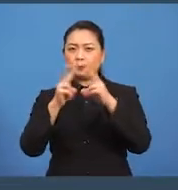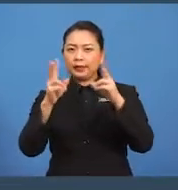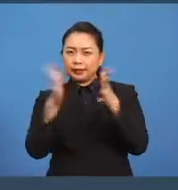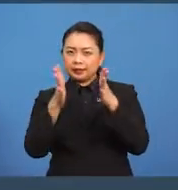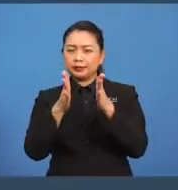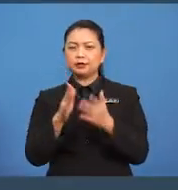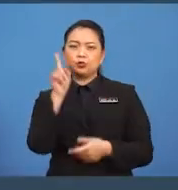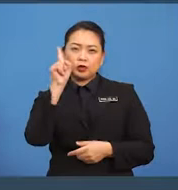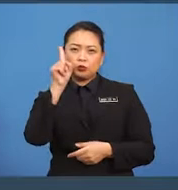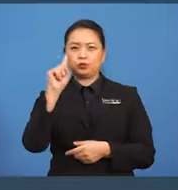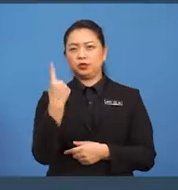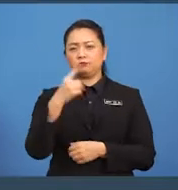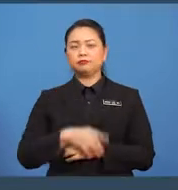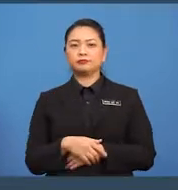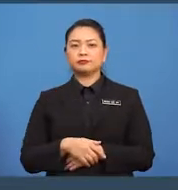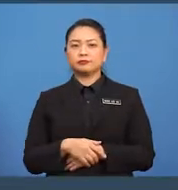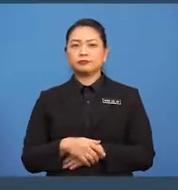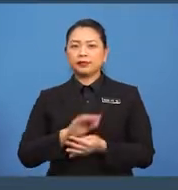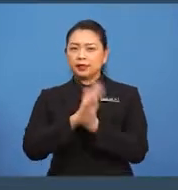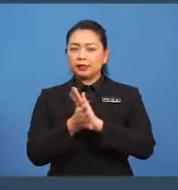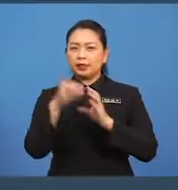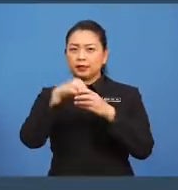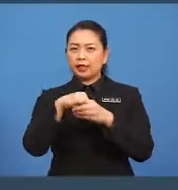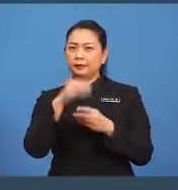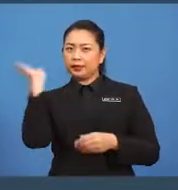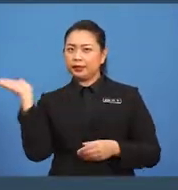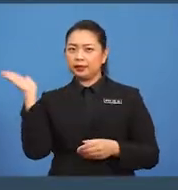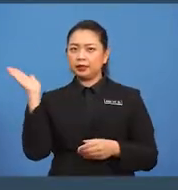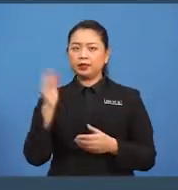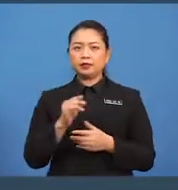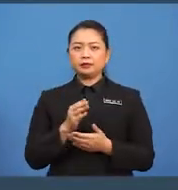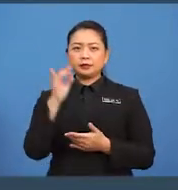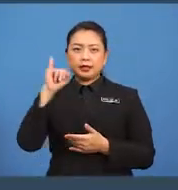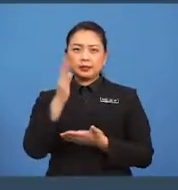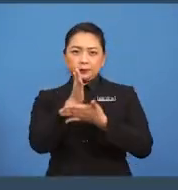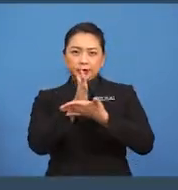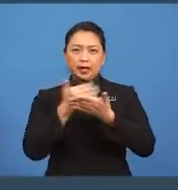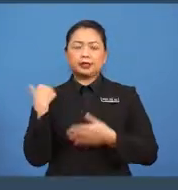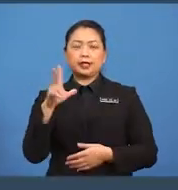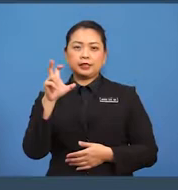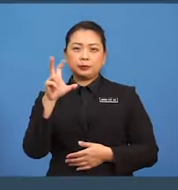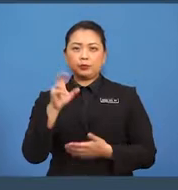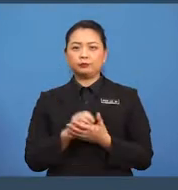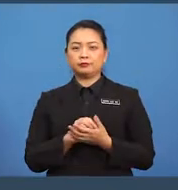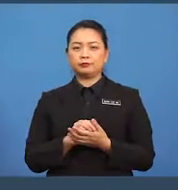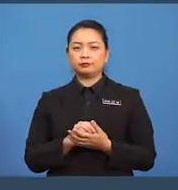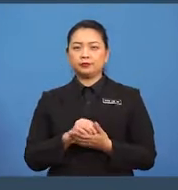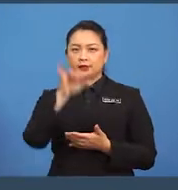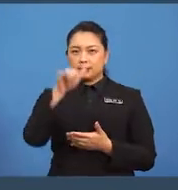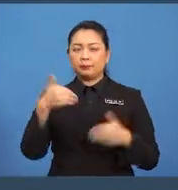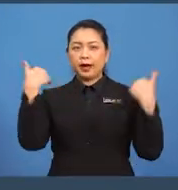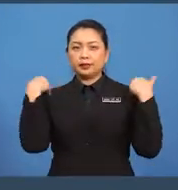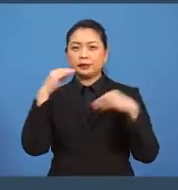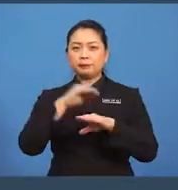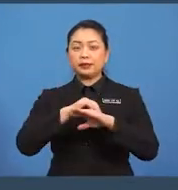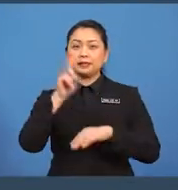1. Jadi dalam situasi ini, item pertengahan adalah 30 yang berada pada indeks